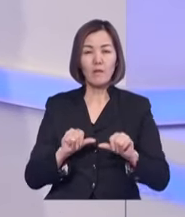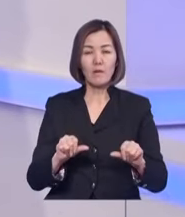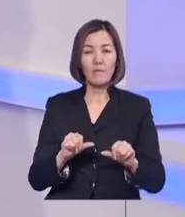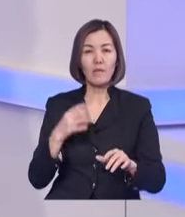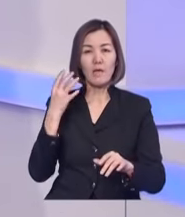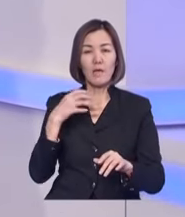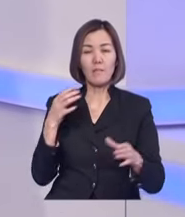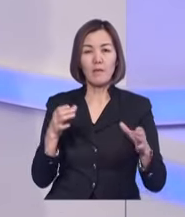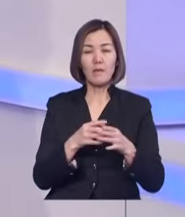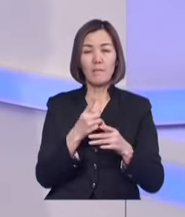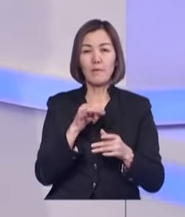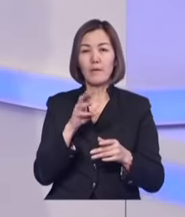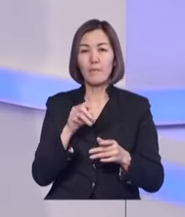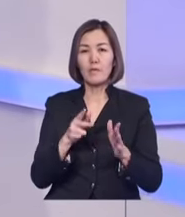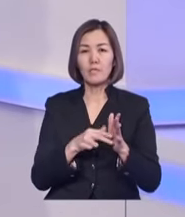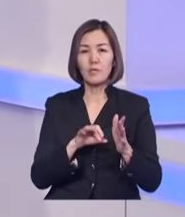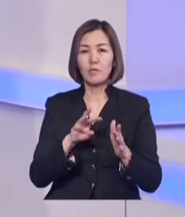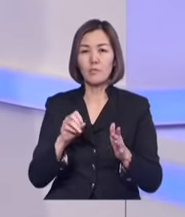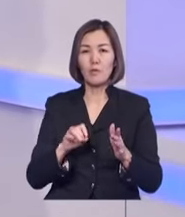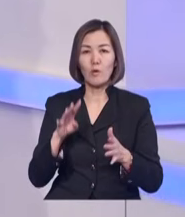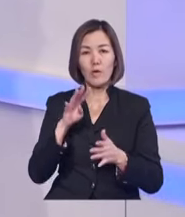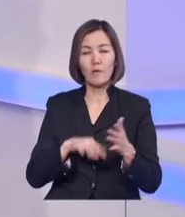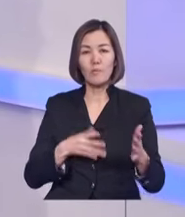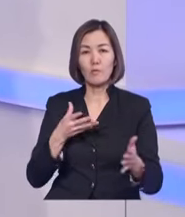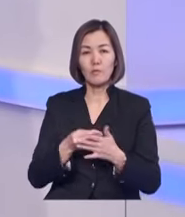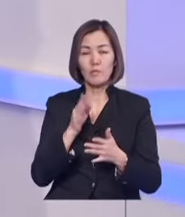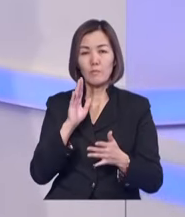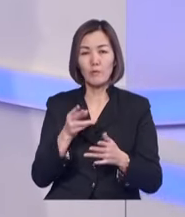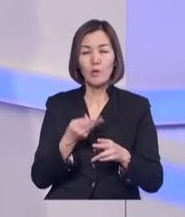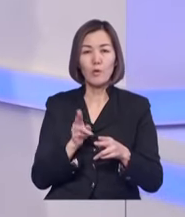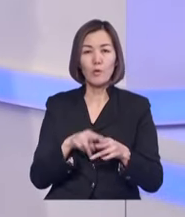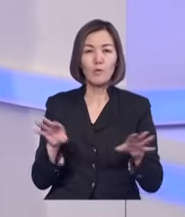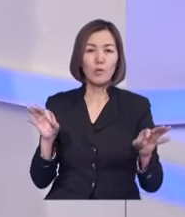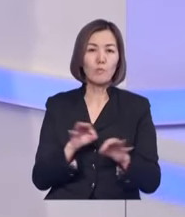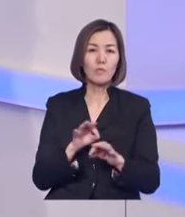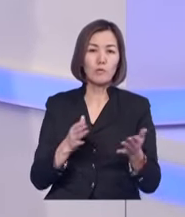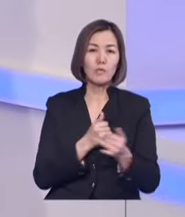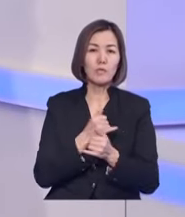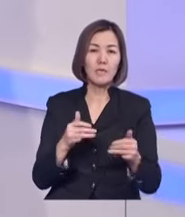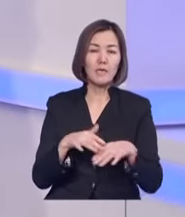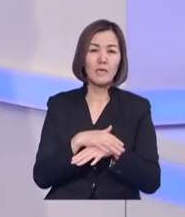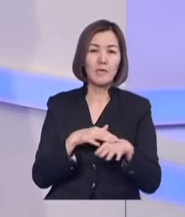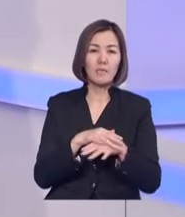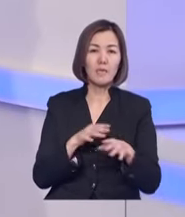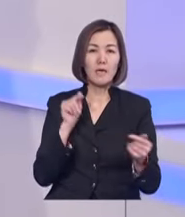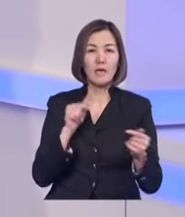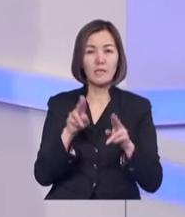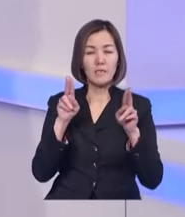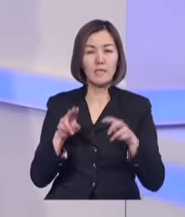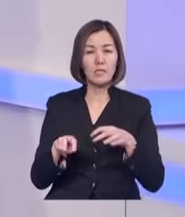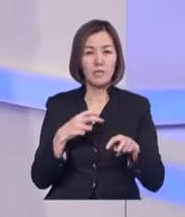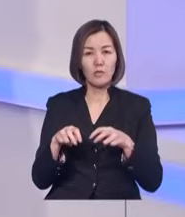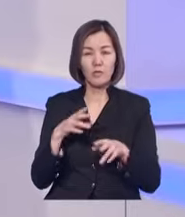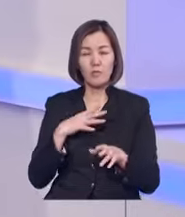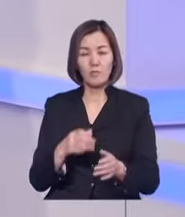Apple компаниясына 1 миллиард 800 миллион евро айыппұл салды. Өйткен ол музыкалық сервистер нарығында монополияға қарсы